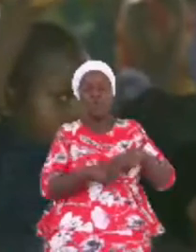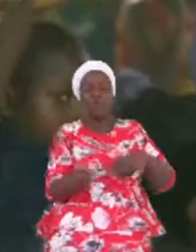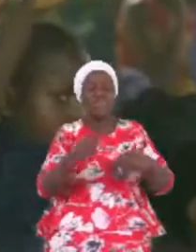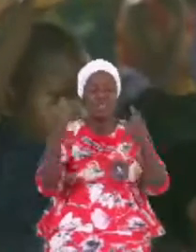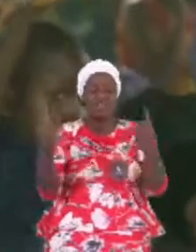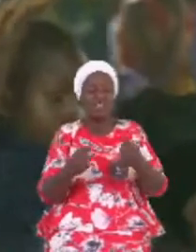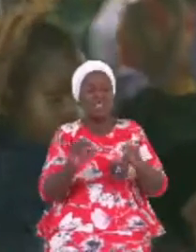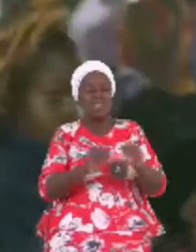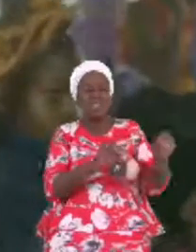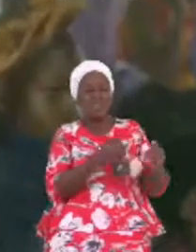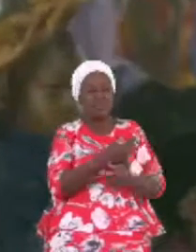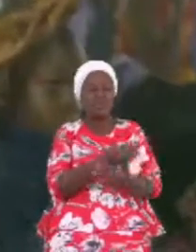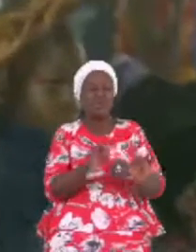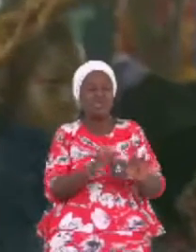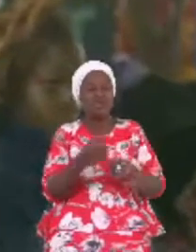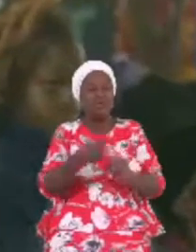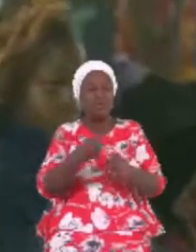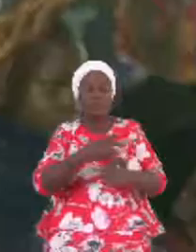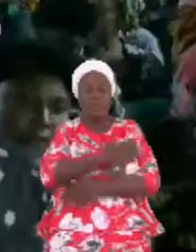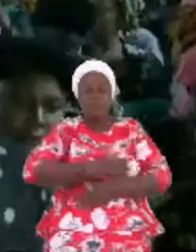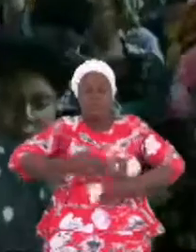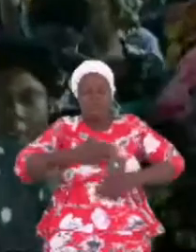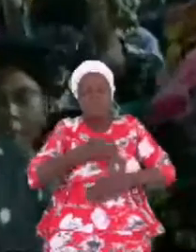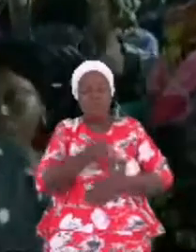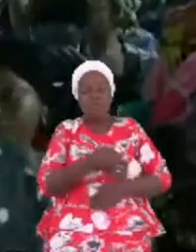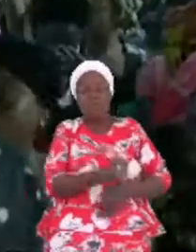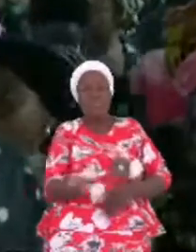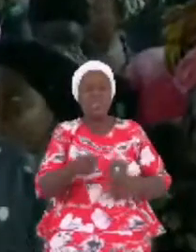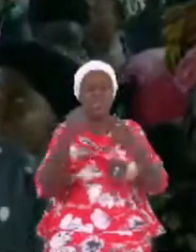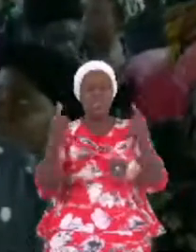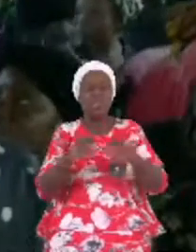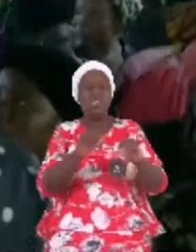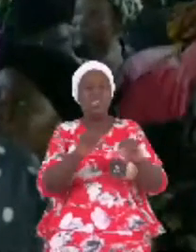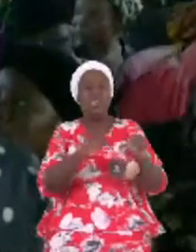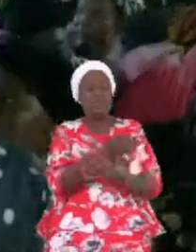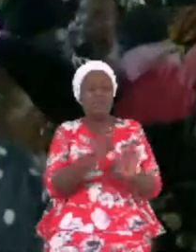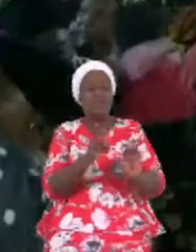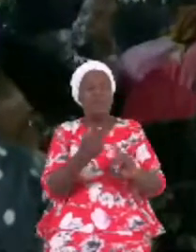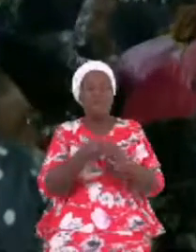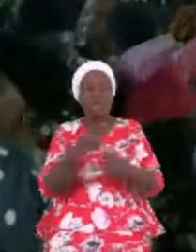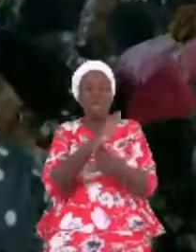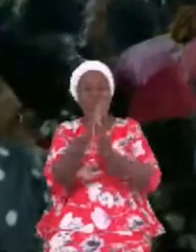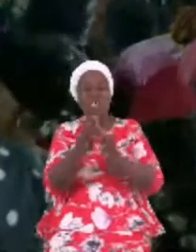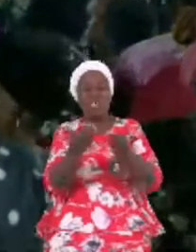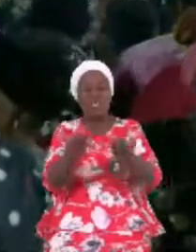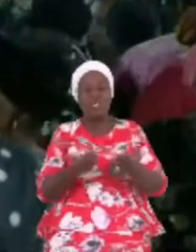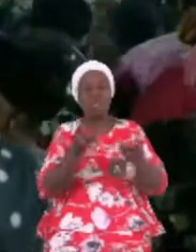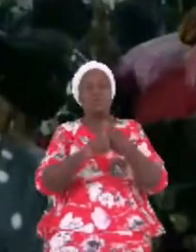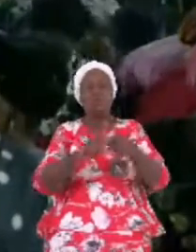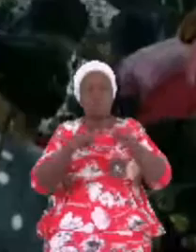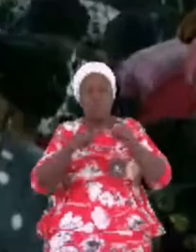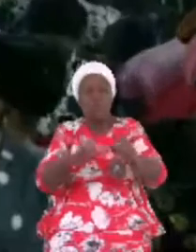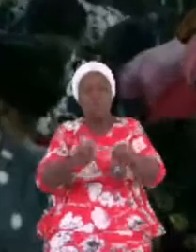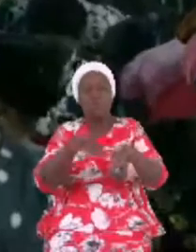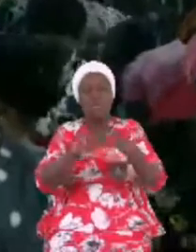des plaisirs de leurs péchés. Affranchis-les des désirs de continuer dans